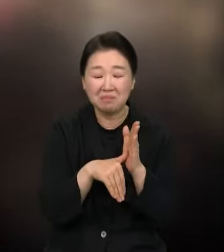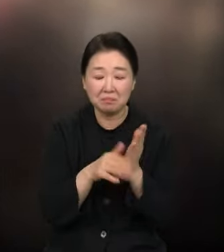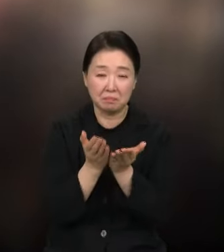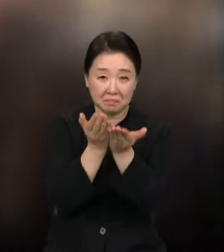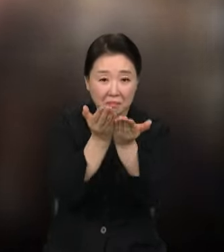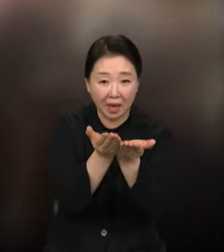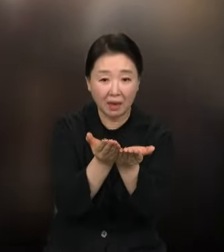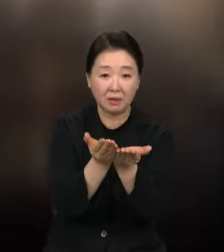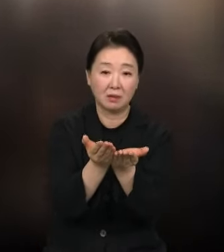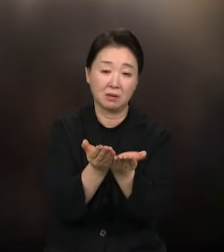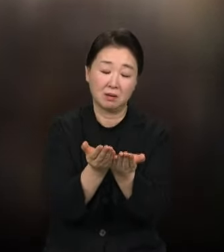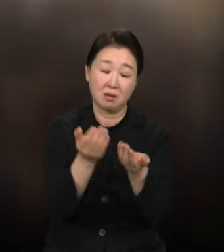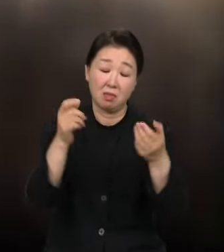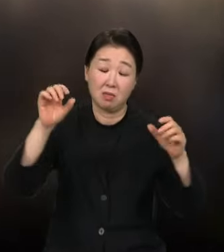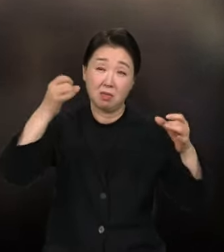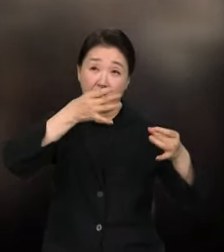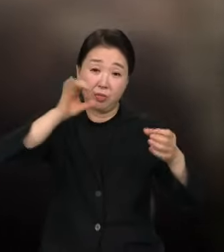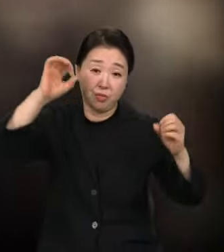열렸습니다